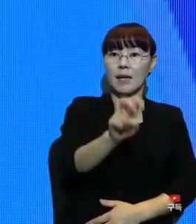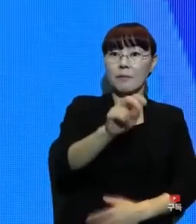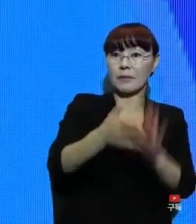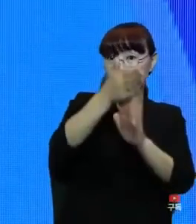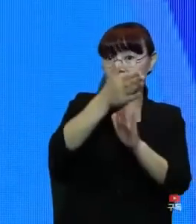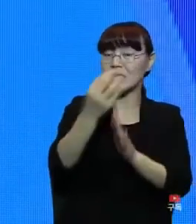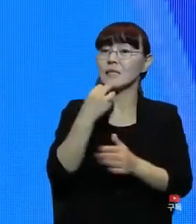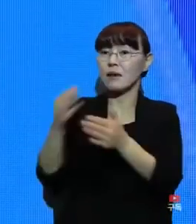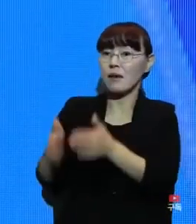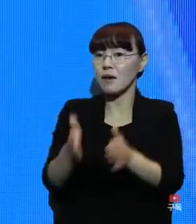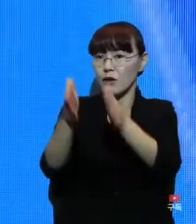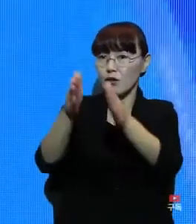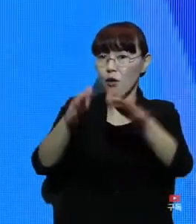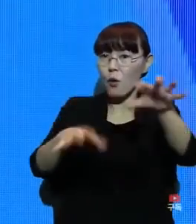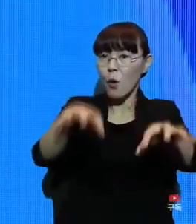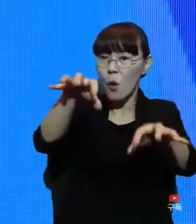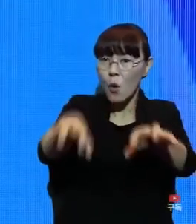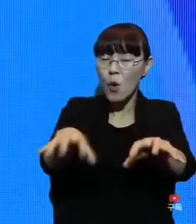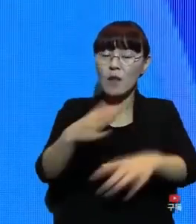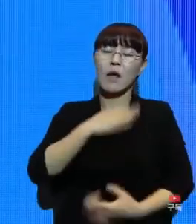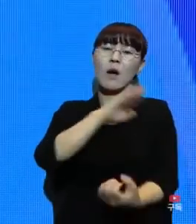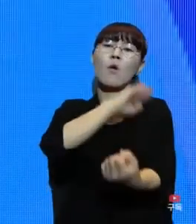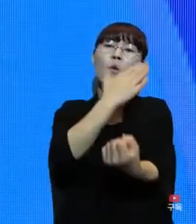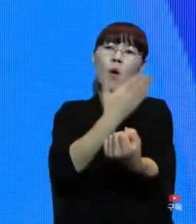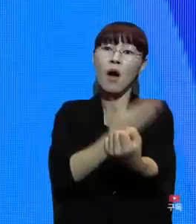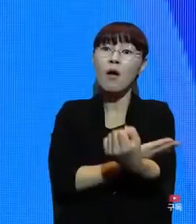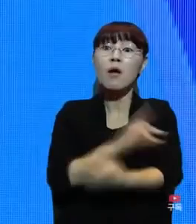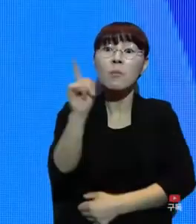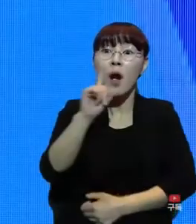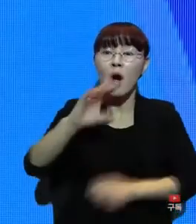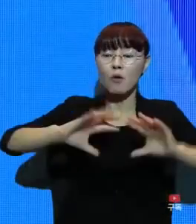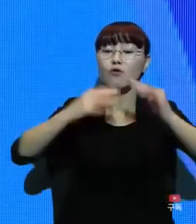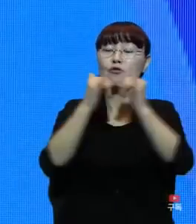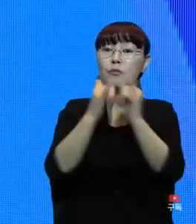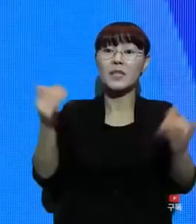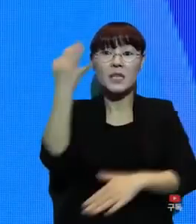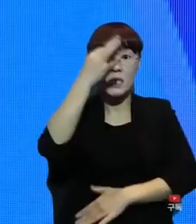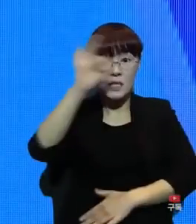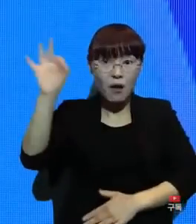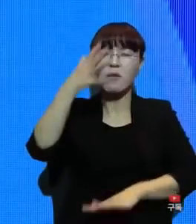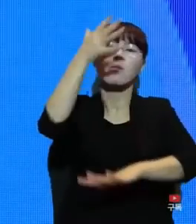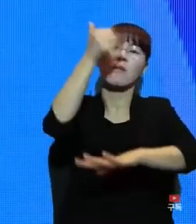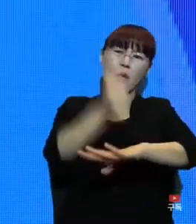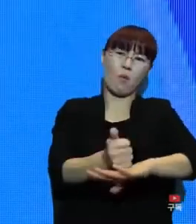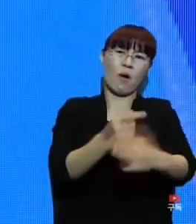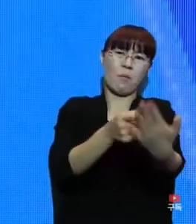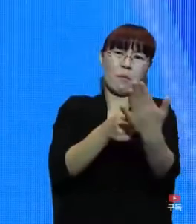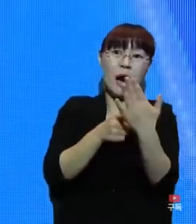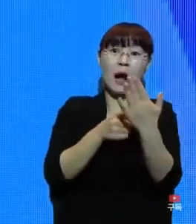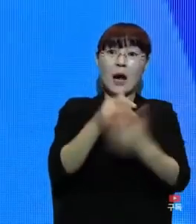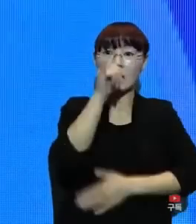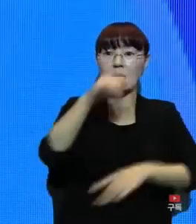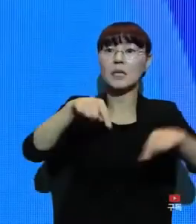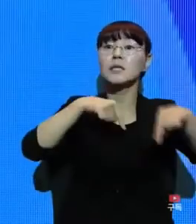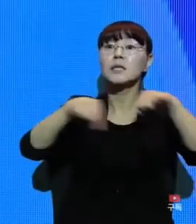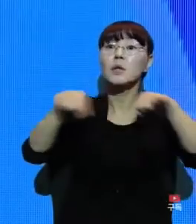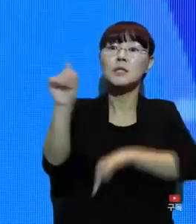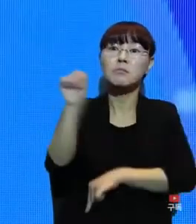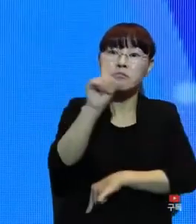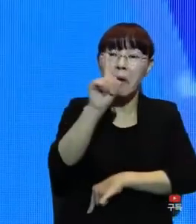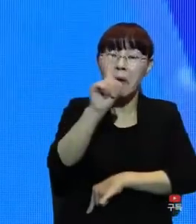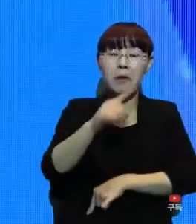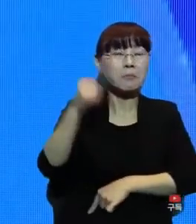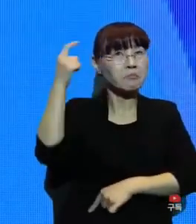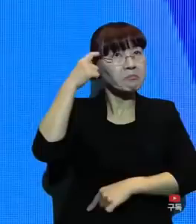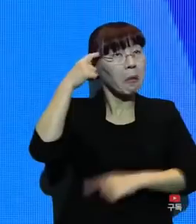여 만한 고난 작은 관한 가지고도 국민들이 인정하는 성과 만들어냈습니다 정치가 아내 사람을